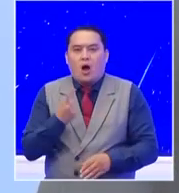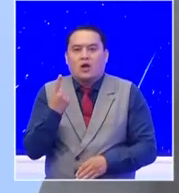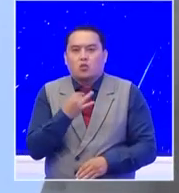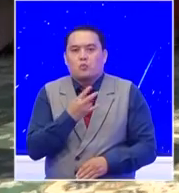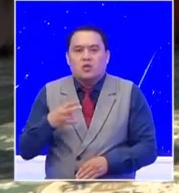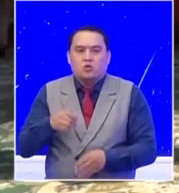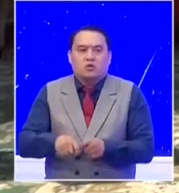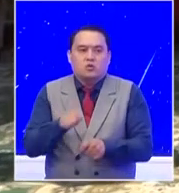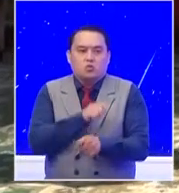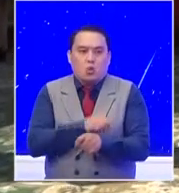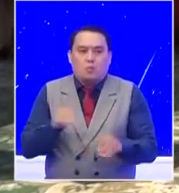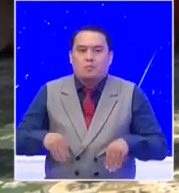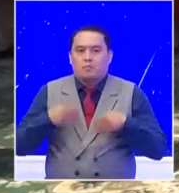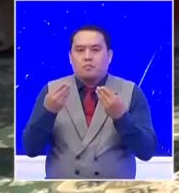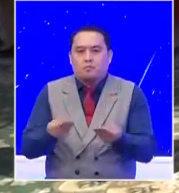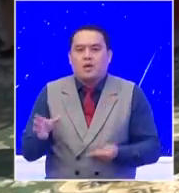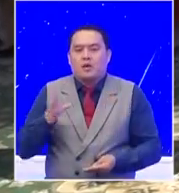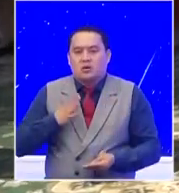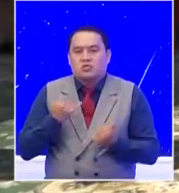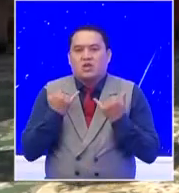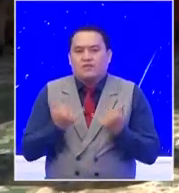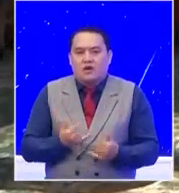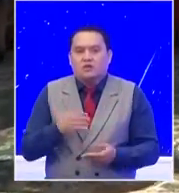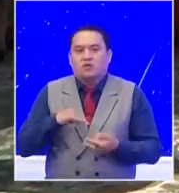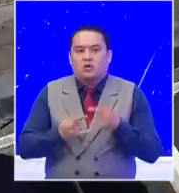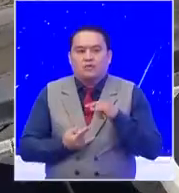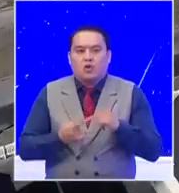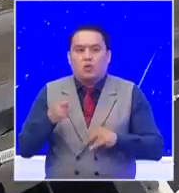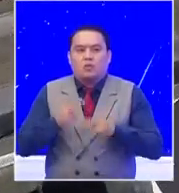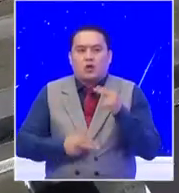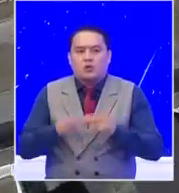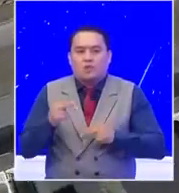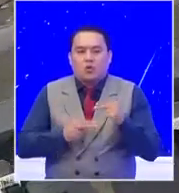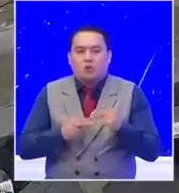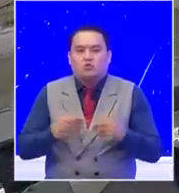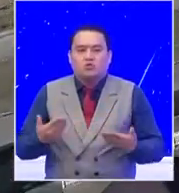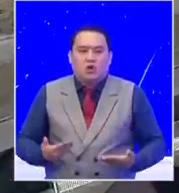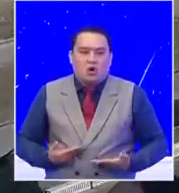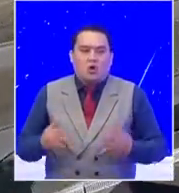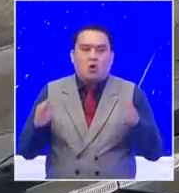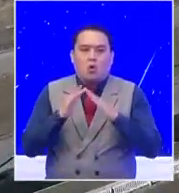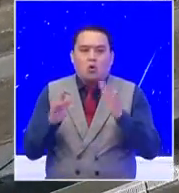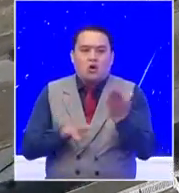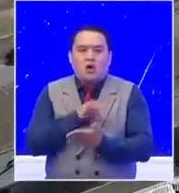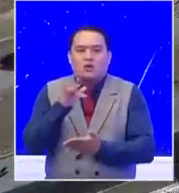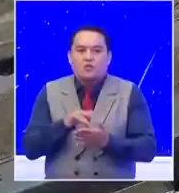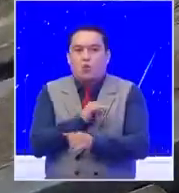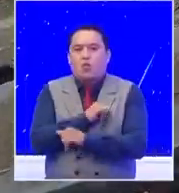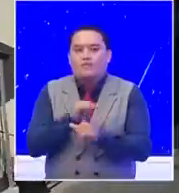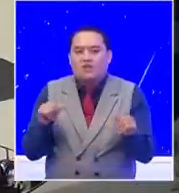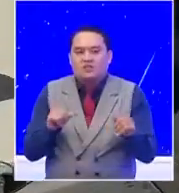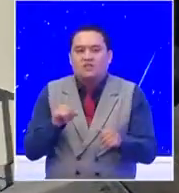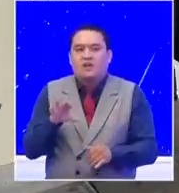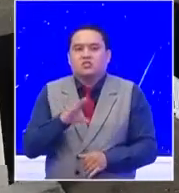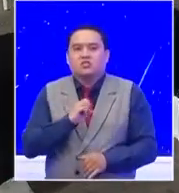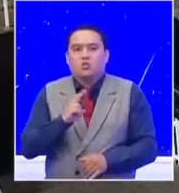1 миллиона квадратных метров жилья. В данный момент идет закладка микрорайона Бирлик. Уже обживается коттеджный городок. Расширились как